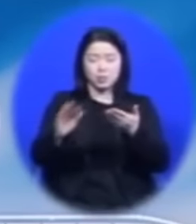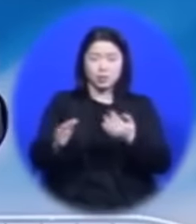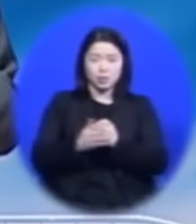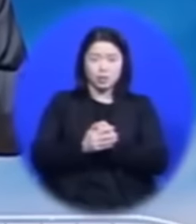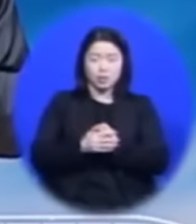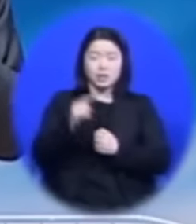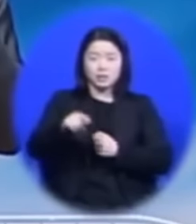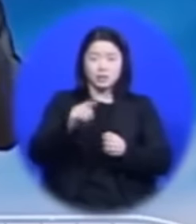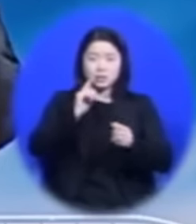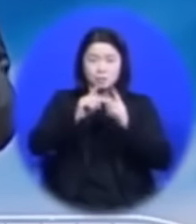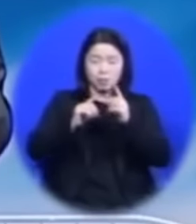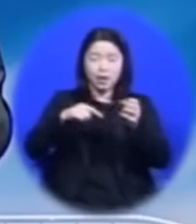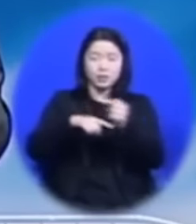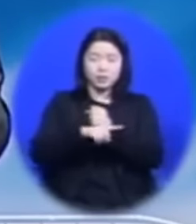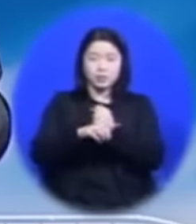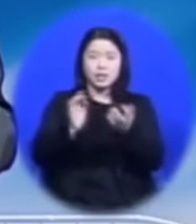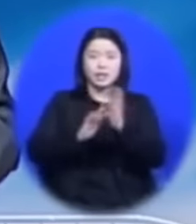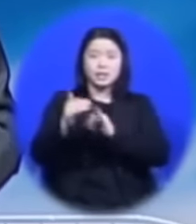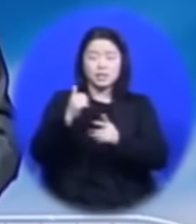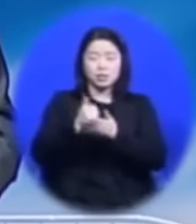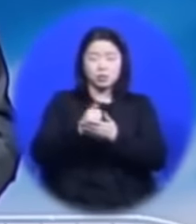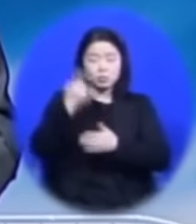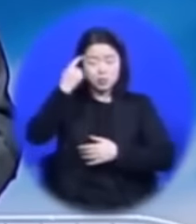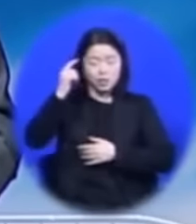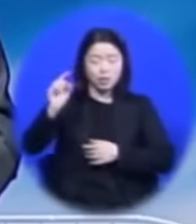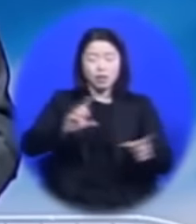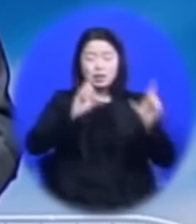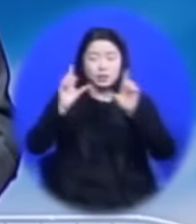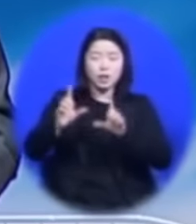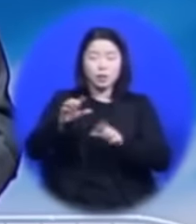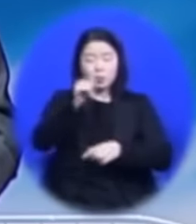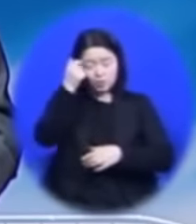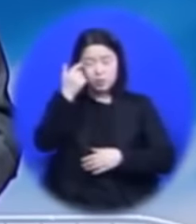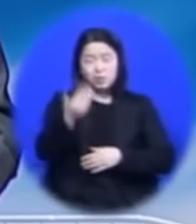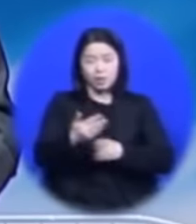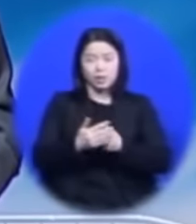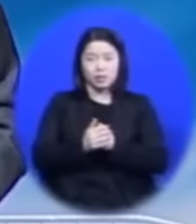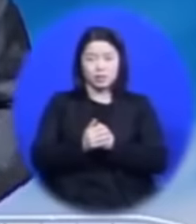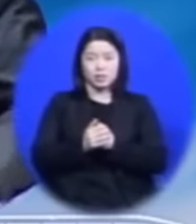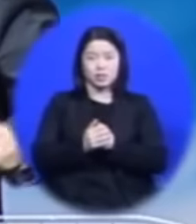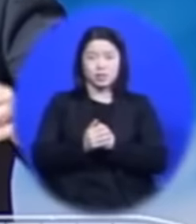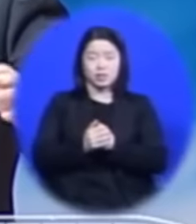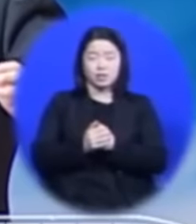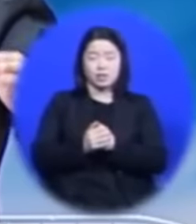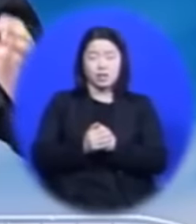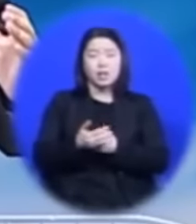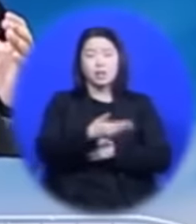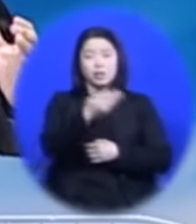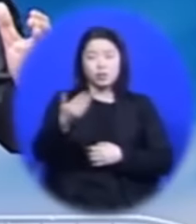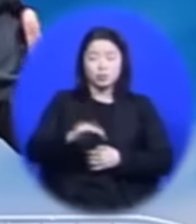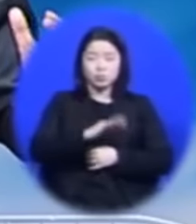그 말은 예수님 생각하시고 사시느냐는 뜻이에요. 여러분, 우리가 새 집에 이사를